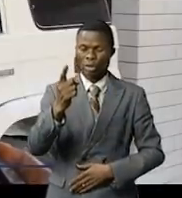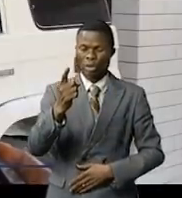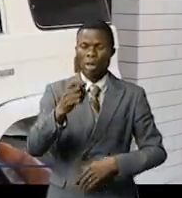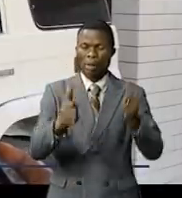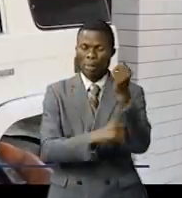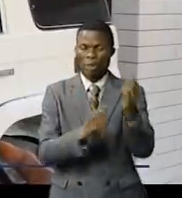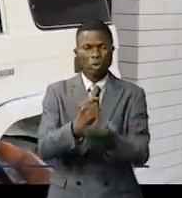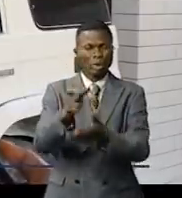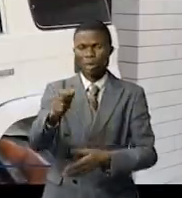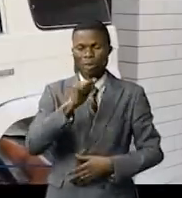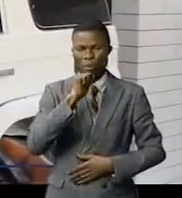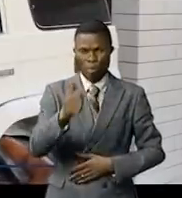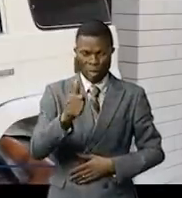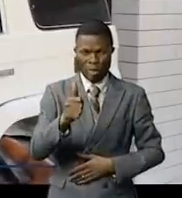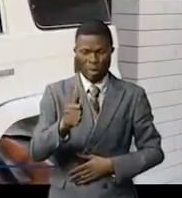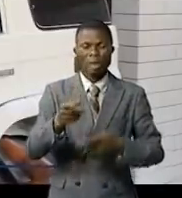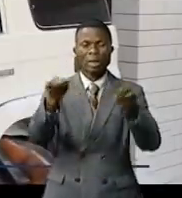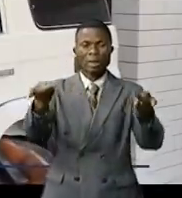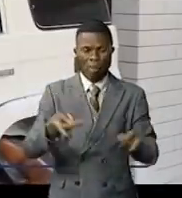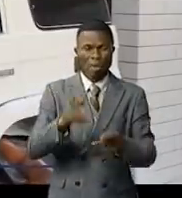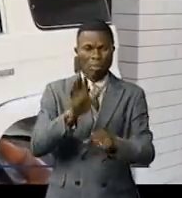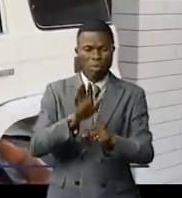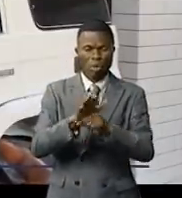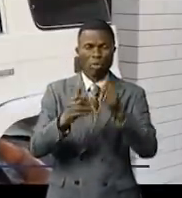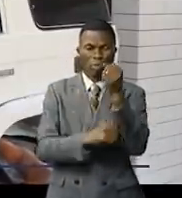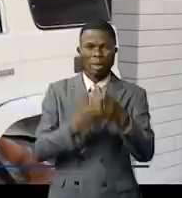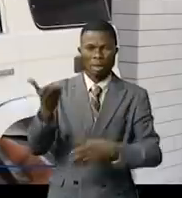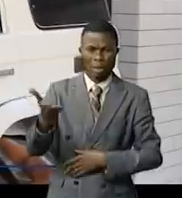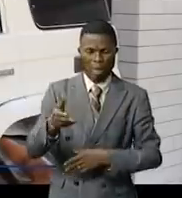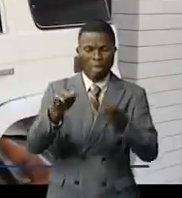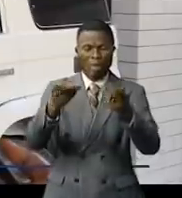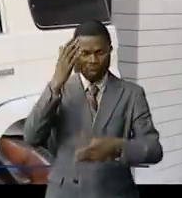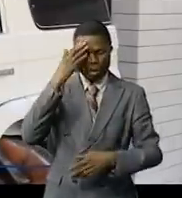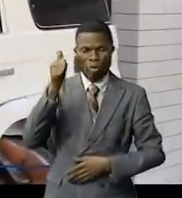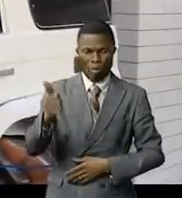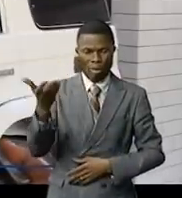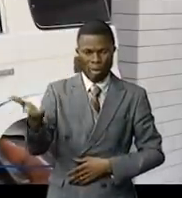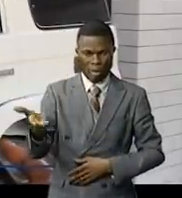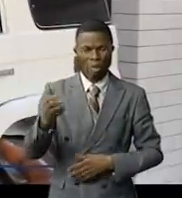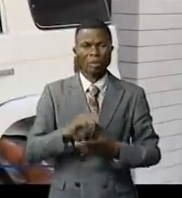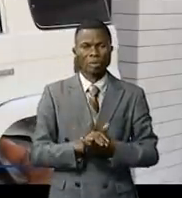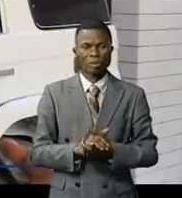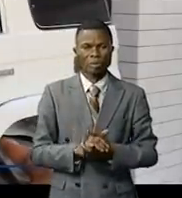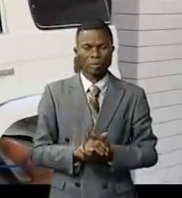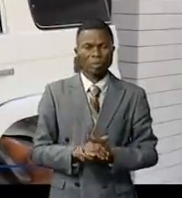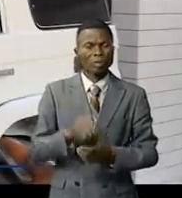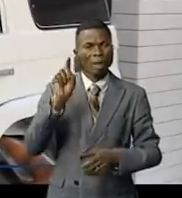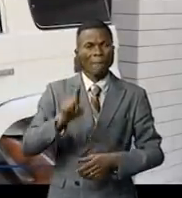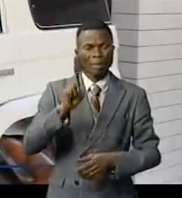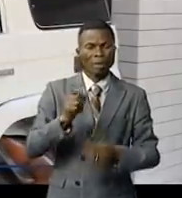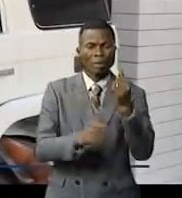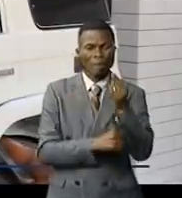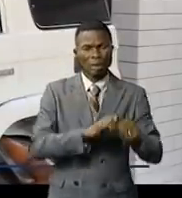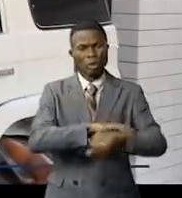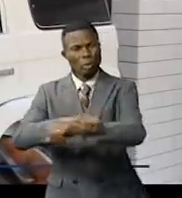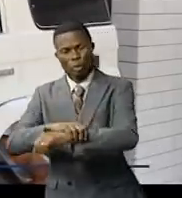seul dans un milieu qu'il maîtrise très bien. Là, il n'a pas besoin de guide,